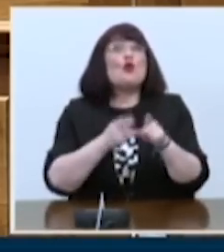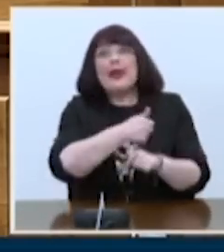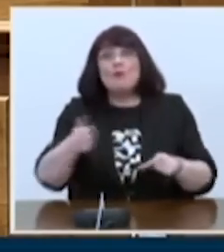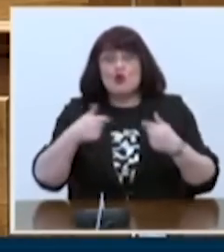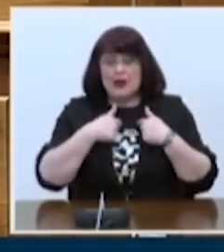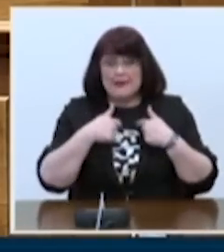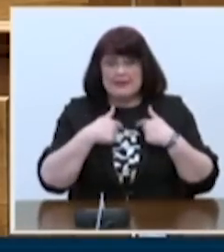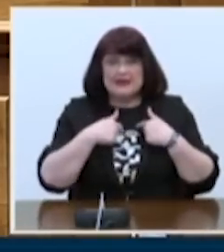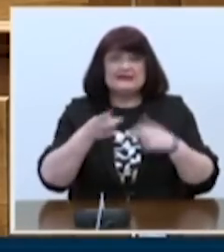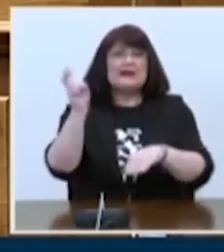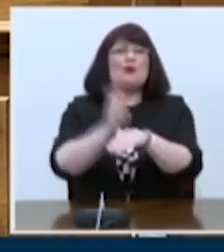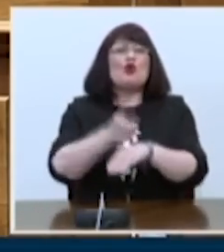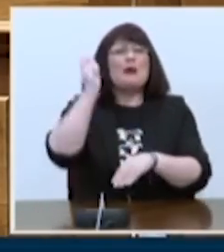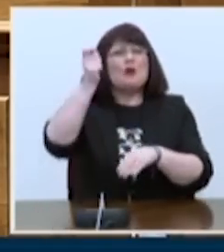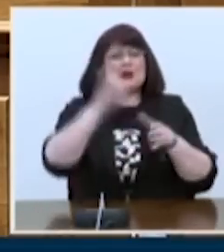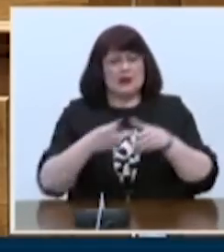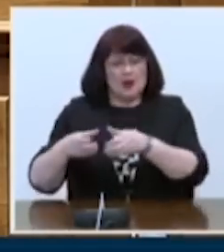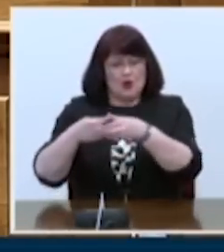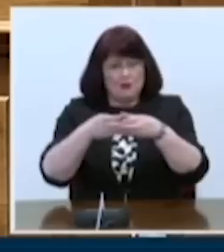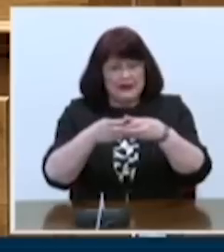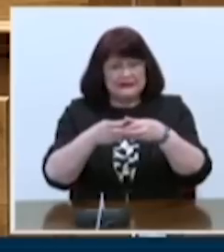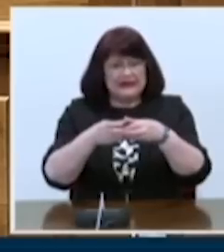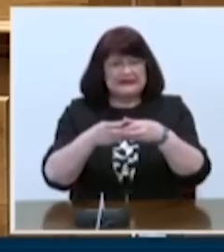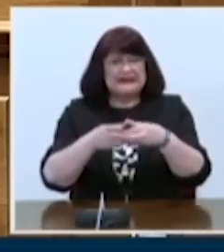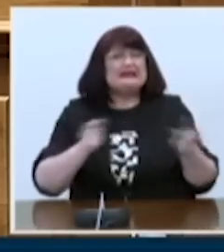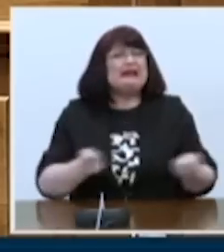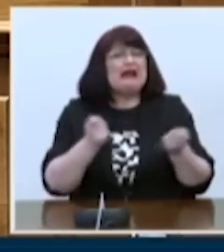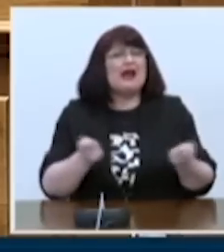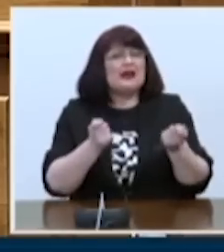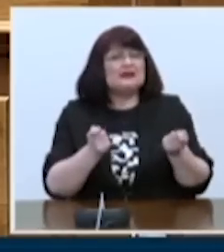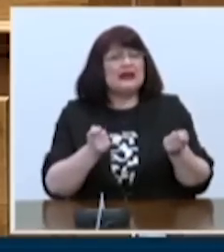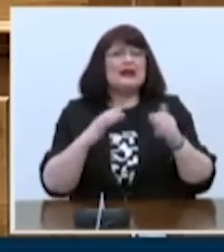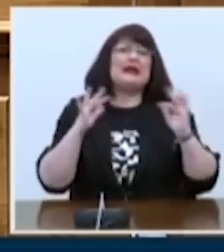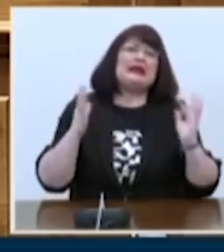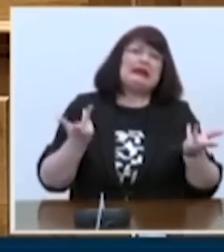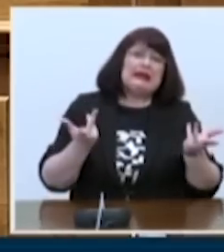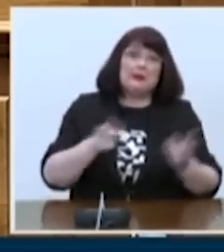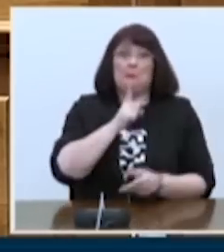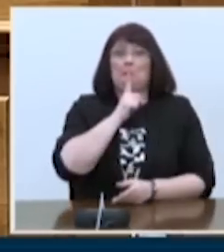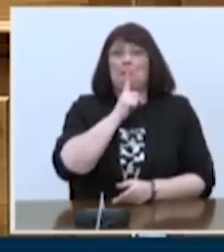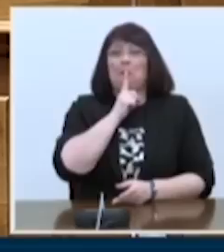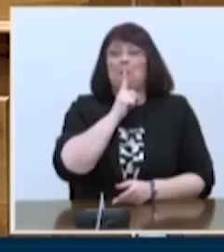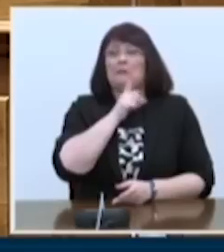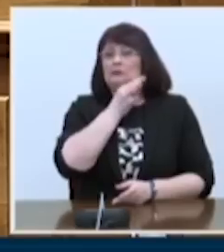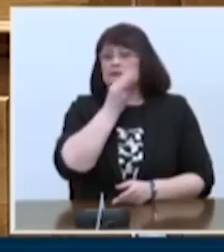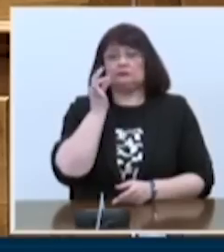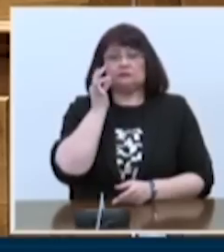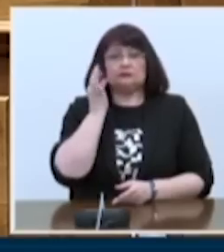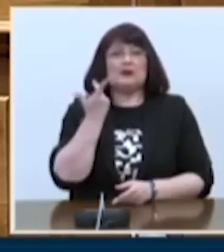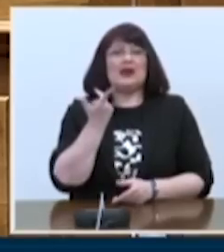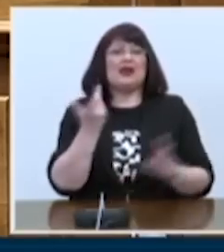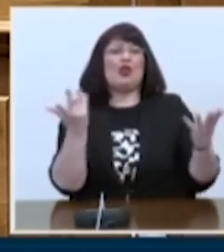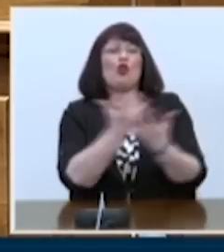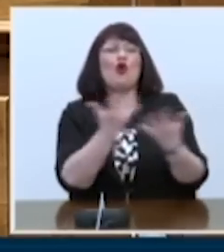όλα τα υπόλοιπα κόμματα φροντίζεται είτε να αποσιωπάται είτε να